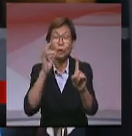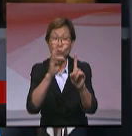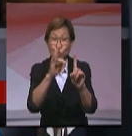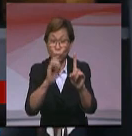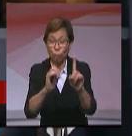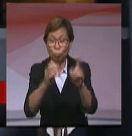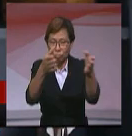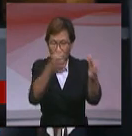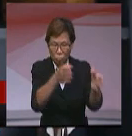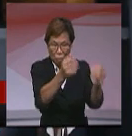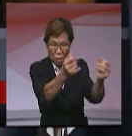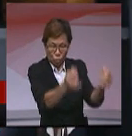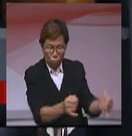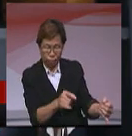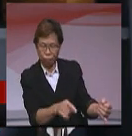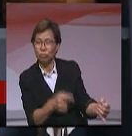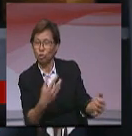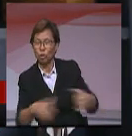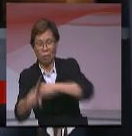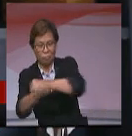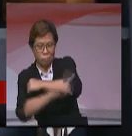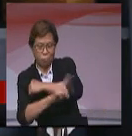telah dikenakan tindakan.